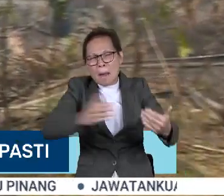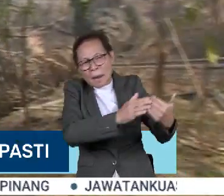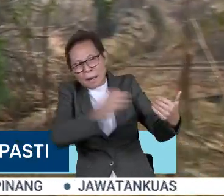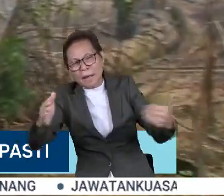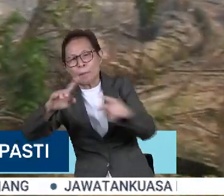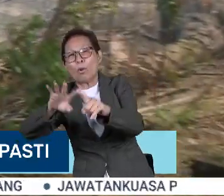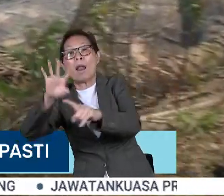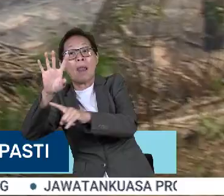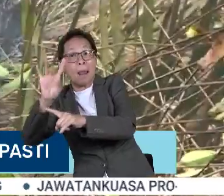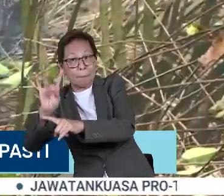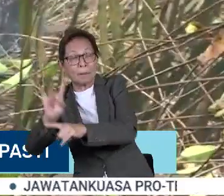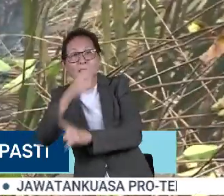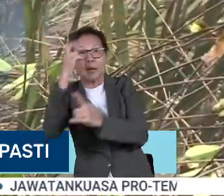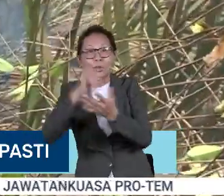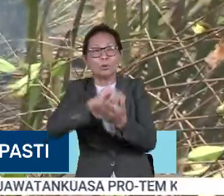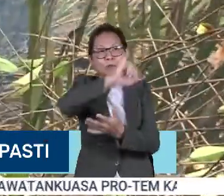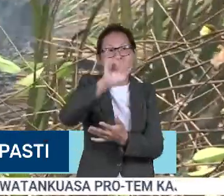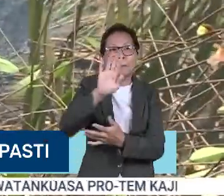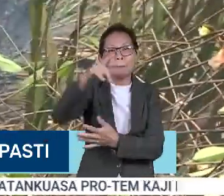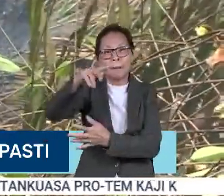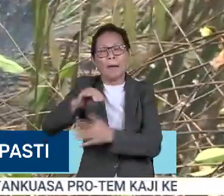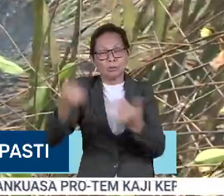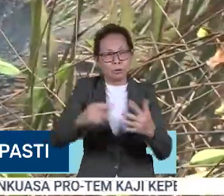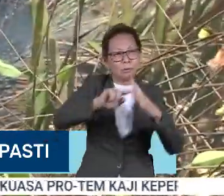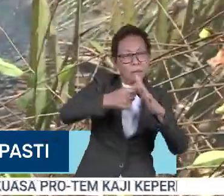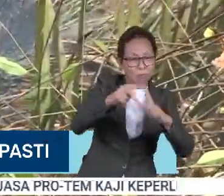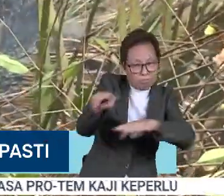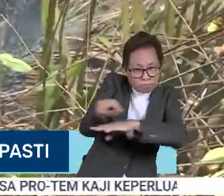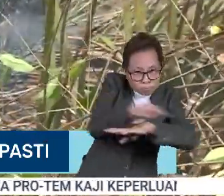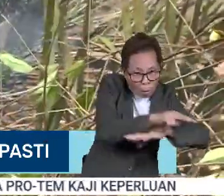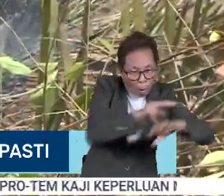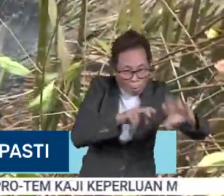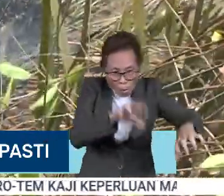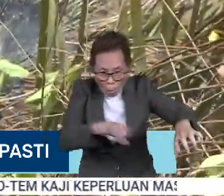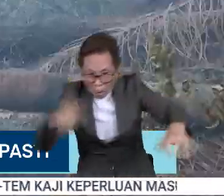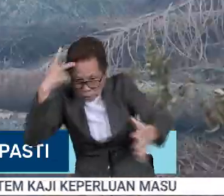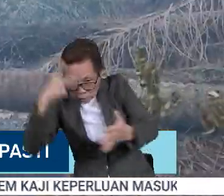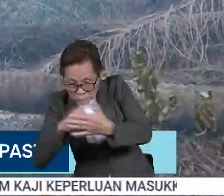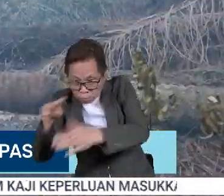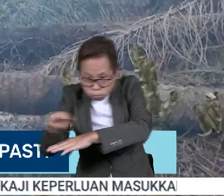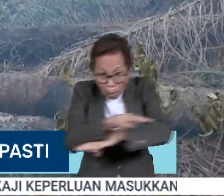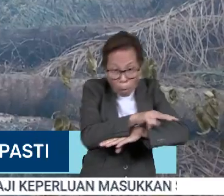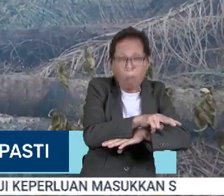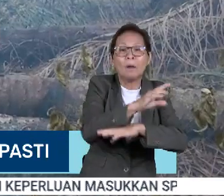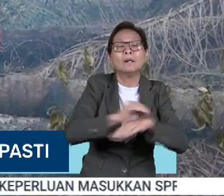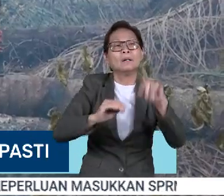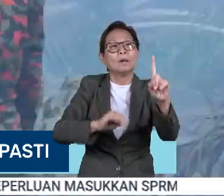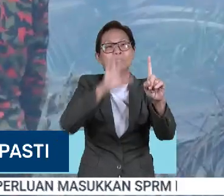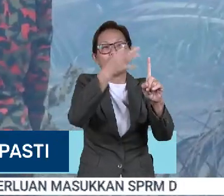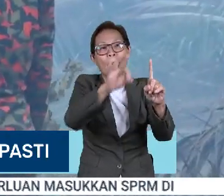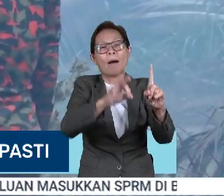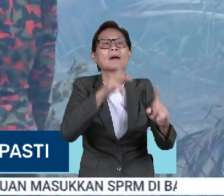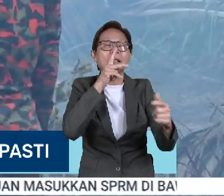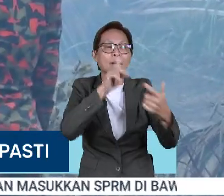ogoh depan cobaan itu jbpm telah memulihkan pemantauan di lokality yang telah dikenal pasti antaranya termasuk 119